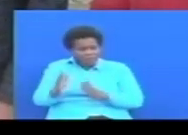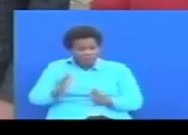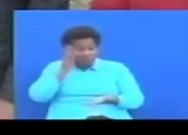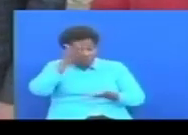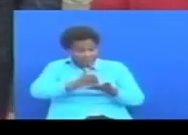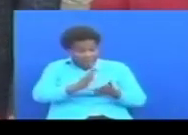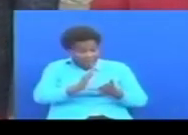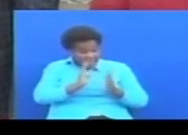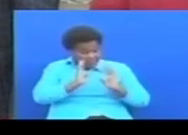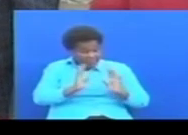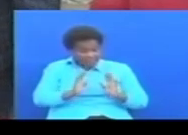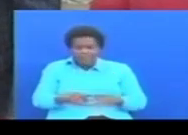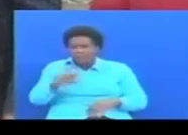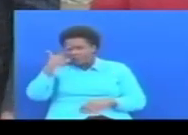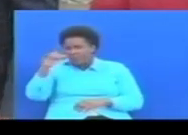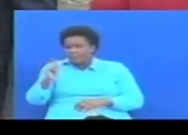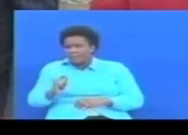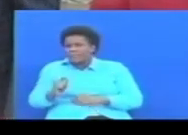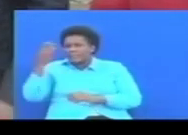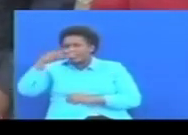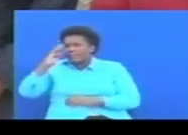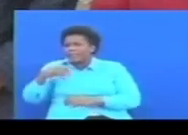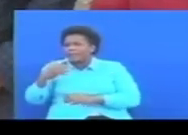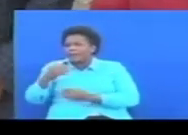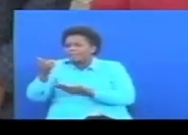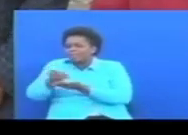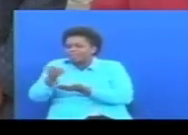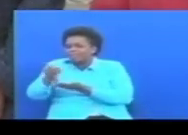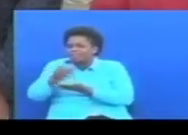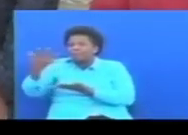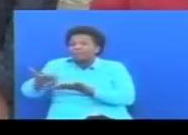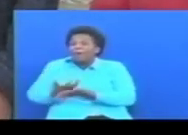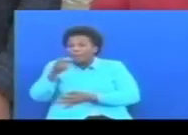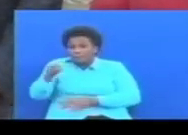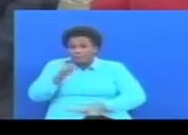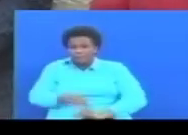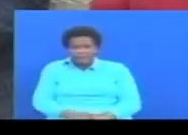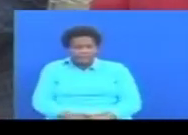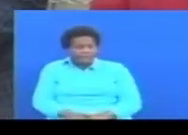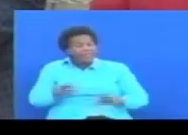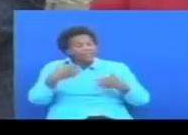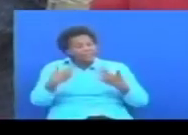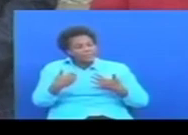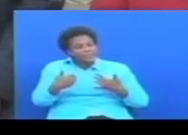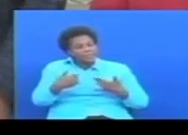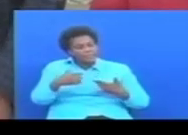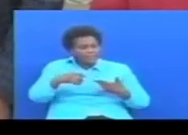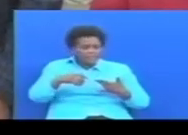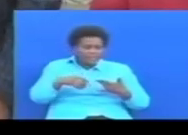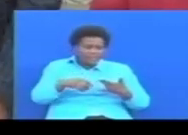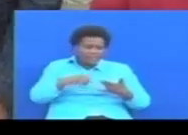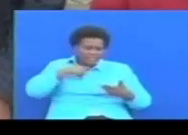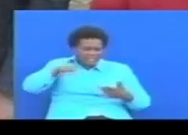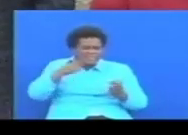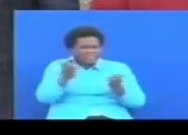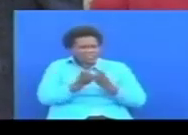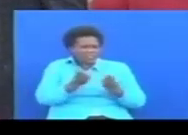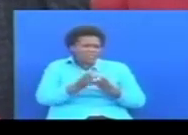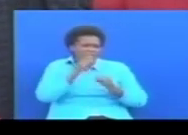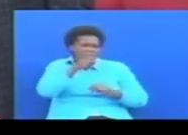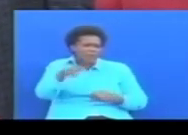kupata mapato kutokana na msitu huu. Lakini Mheshimiwa Naibu Spika, kama ilivyo watu wa baharini au maziwani, uchumi wao